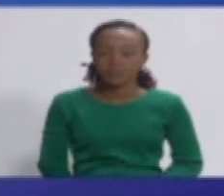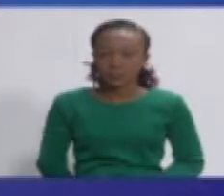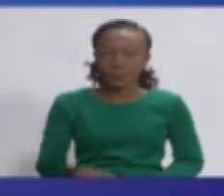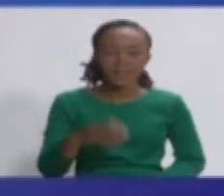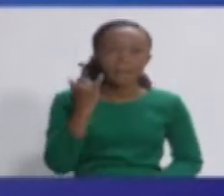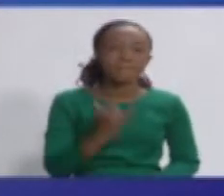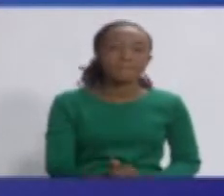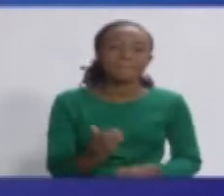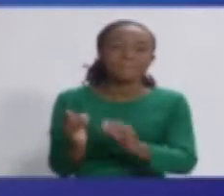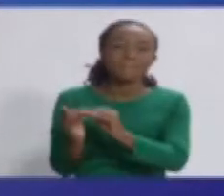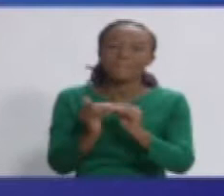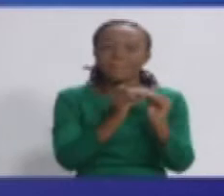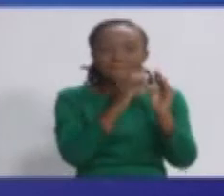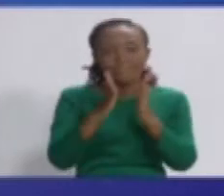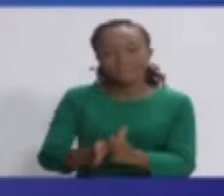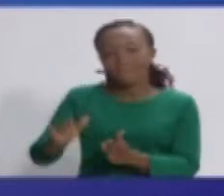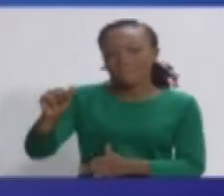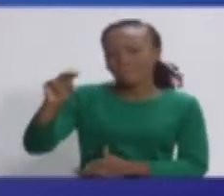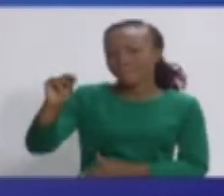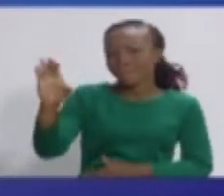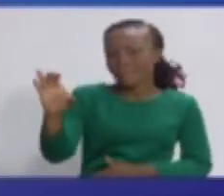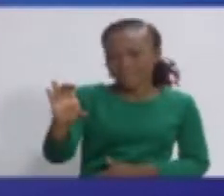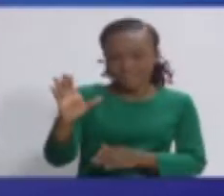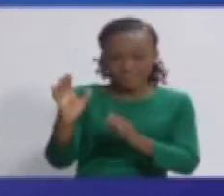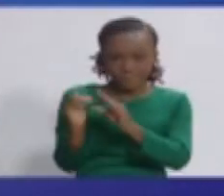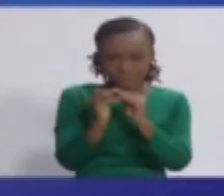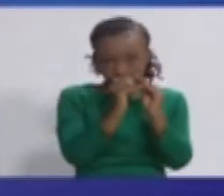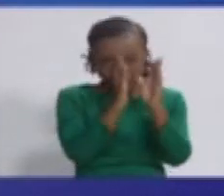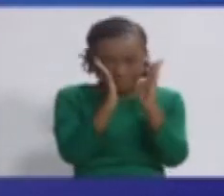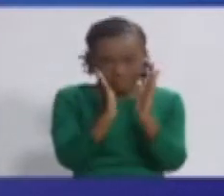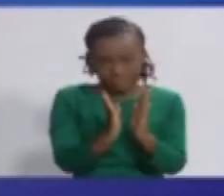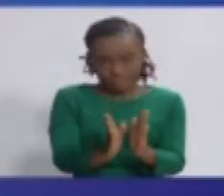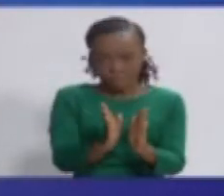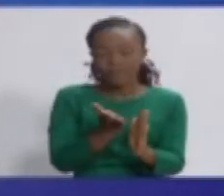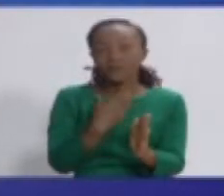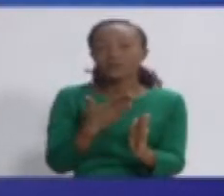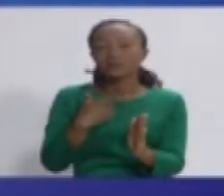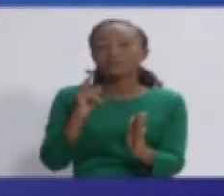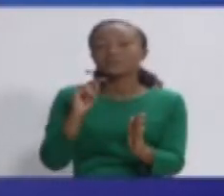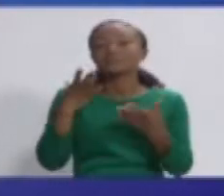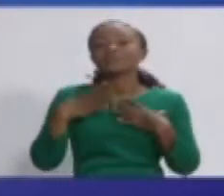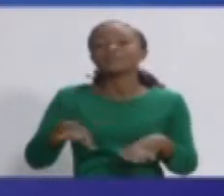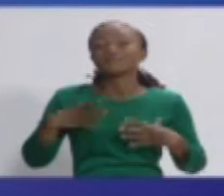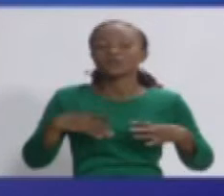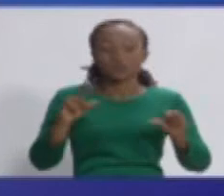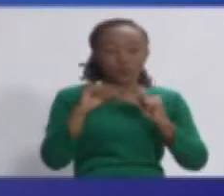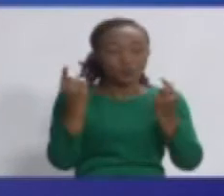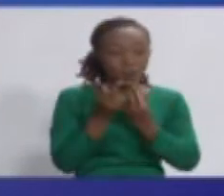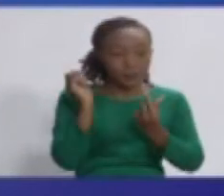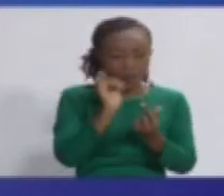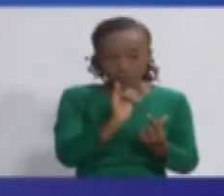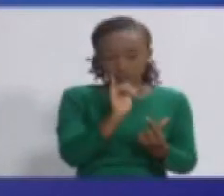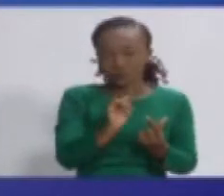sasa kiongozi wa chama cha Amani National Congress Musalia Mudavadi amewataka wanachama wa chama hicho kutokuwa